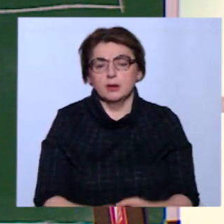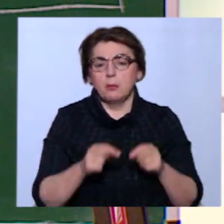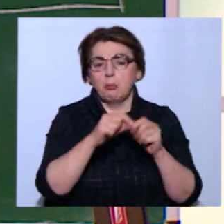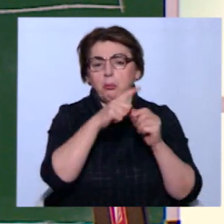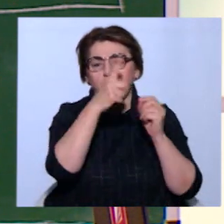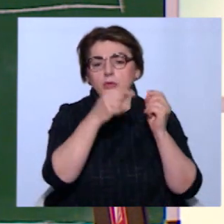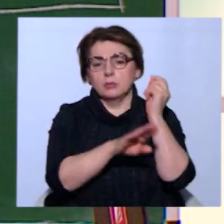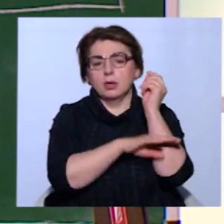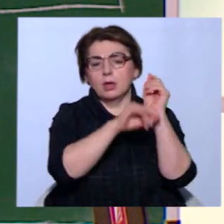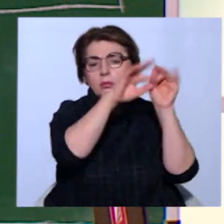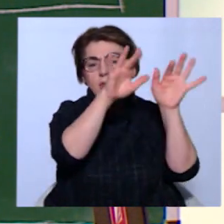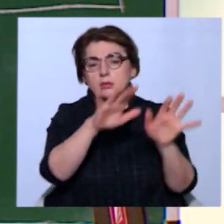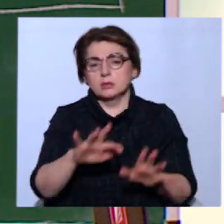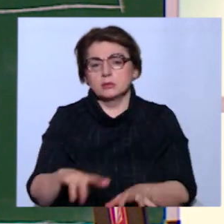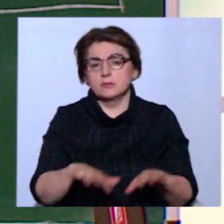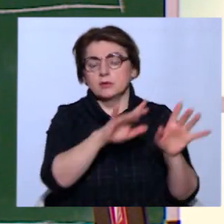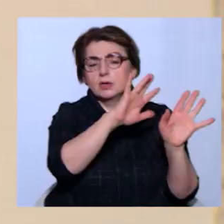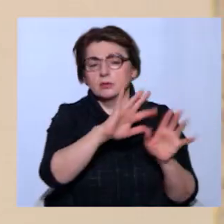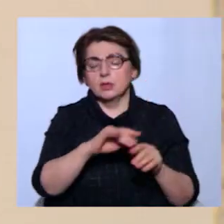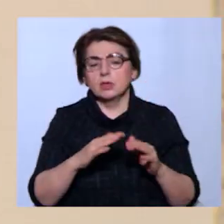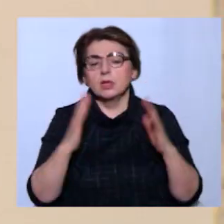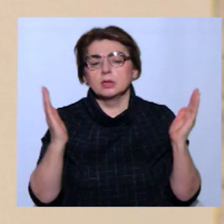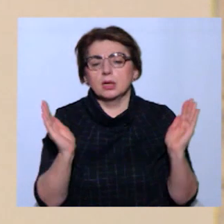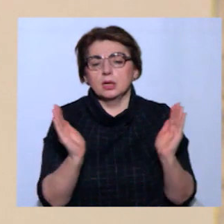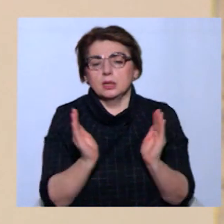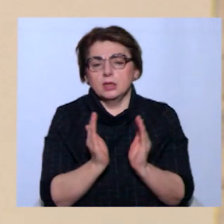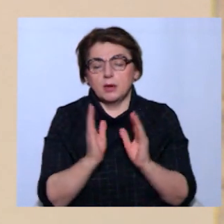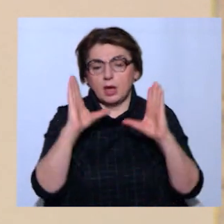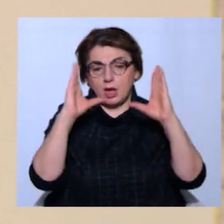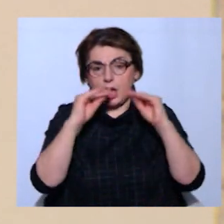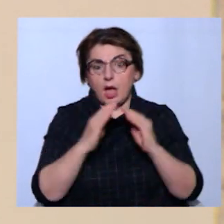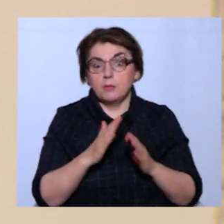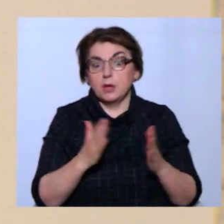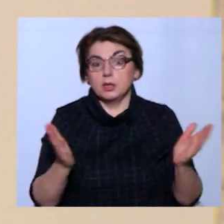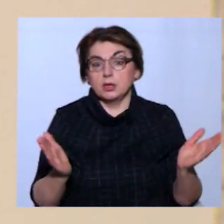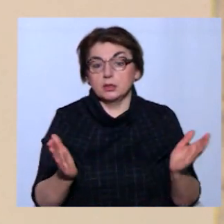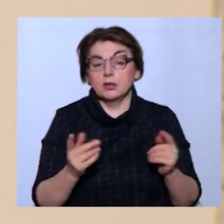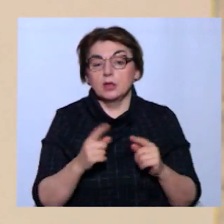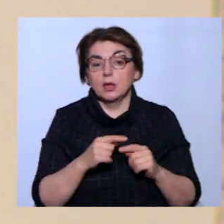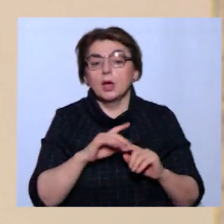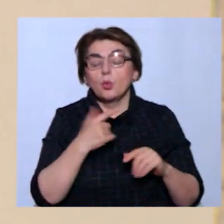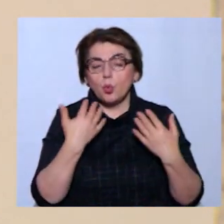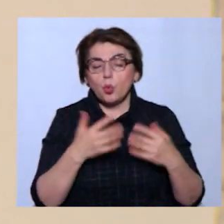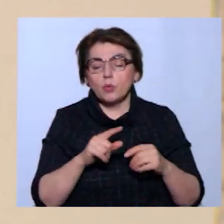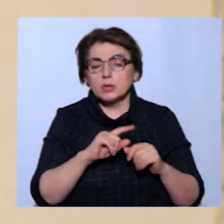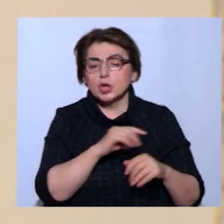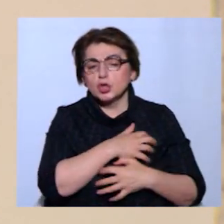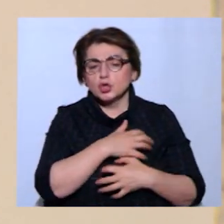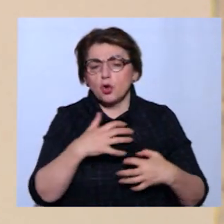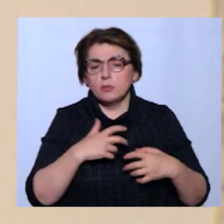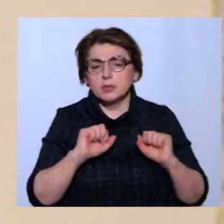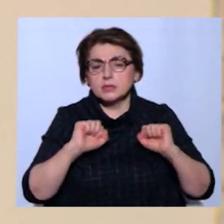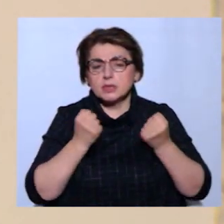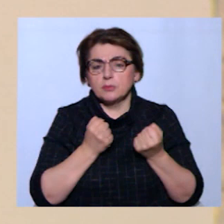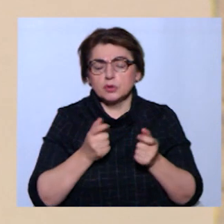ფოთლები ცვივა ხეებს, დღის ხანგრძლივობა იკლებს, ღამის იმატებს, ზამთრისთვის იწყებენ ცხოველები მზადებას.